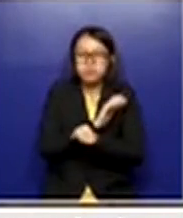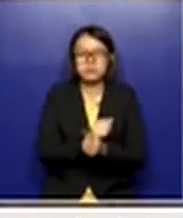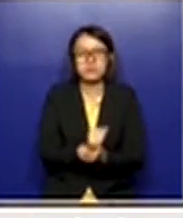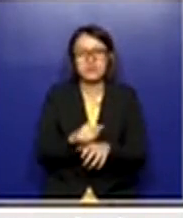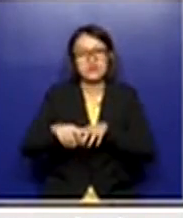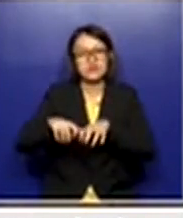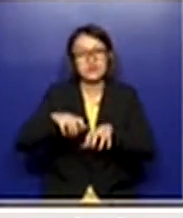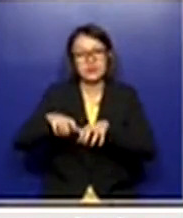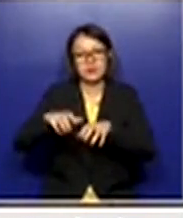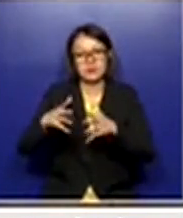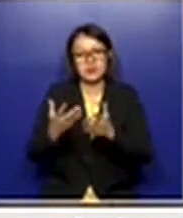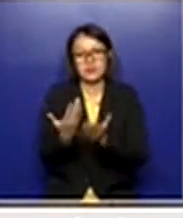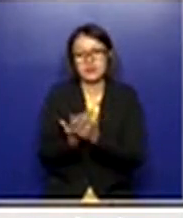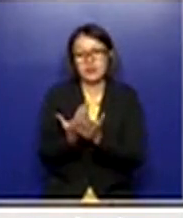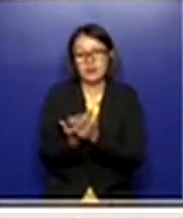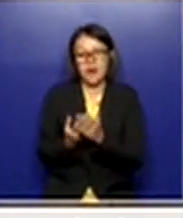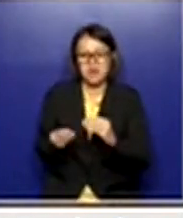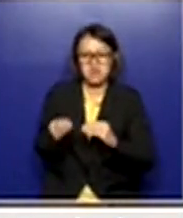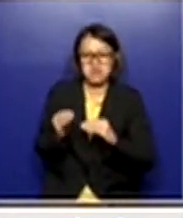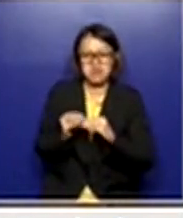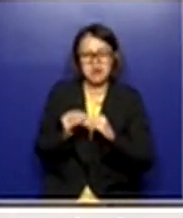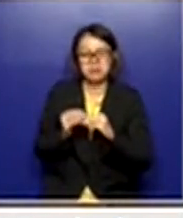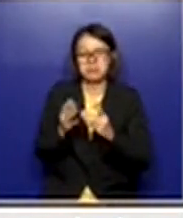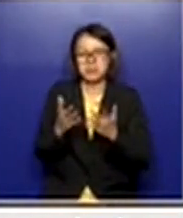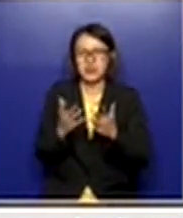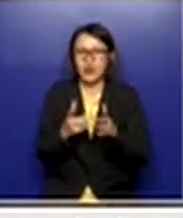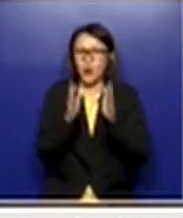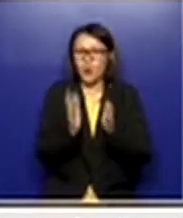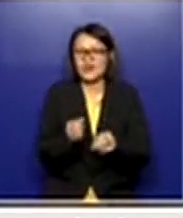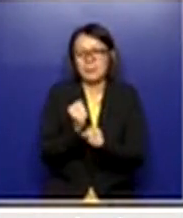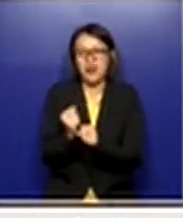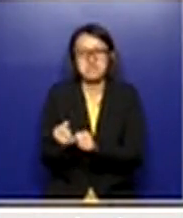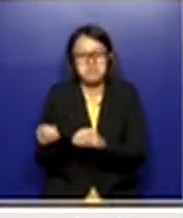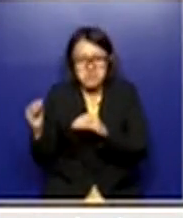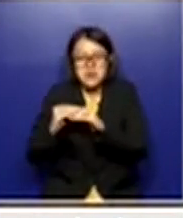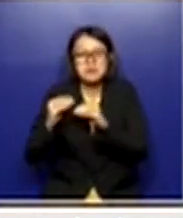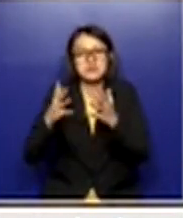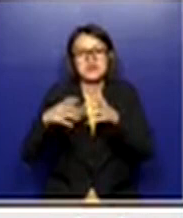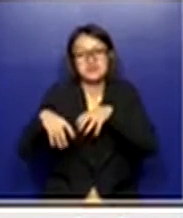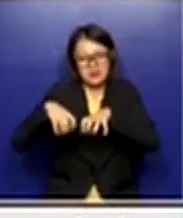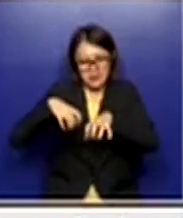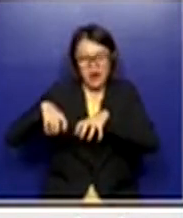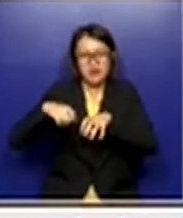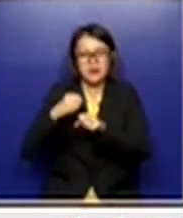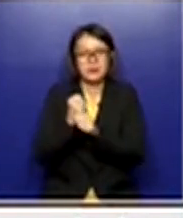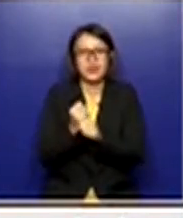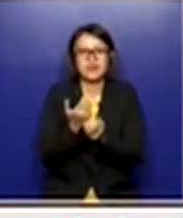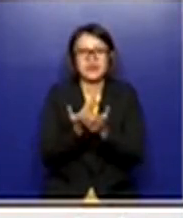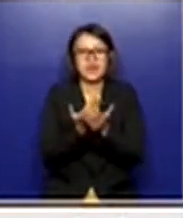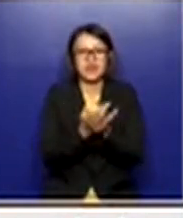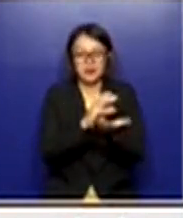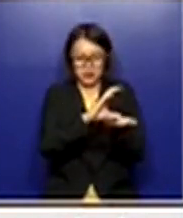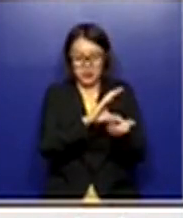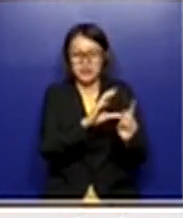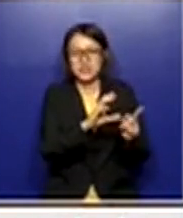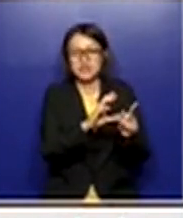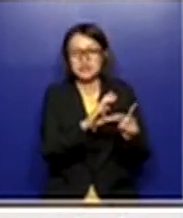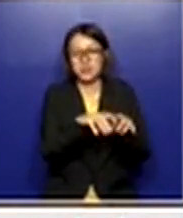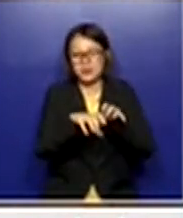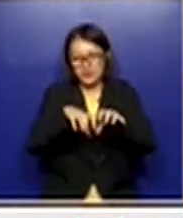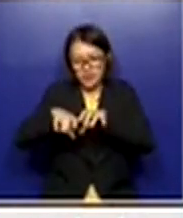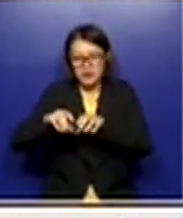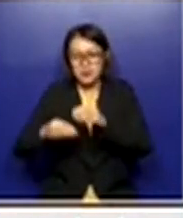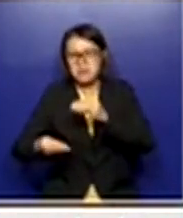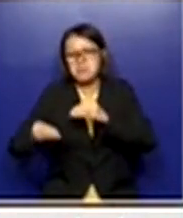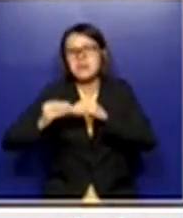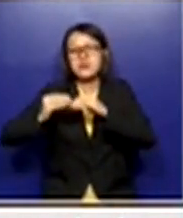เราไม่ได้เพิ่มจำนวนบุคลากรเลยนั่นคือเหตุผลสำคัญที่เราสามารถจัดการได้ภายใต้งบประมาณที่มีเท่าเดิมแต่สิ่งที่เรา